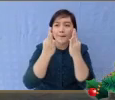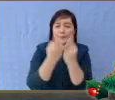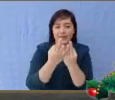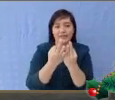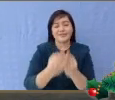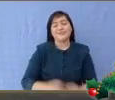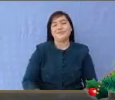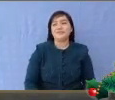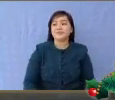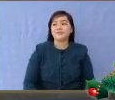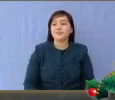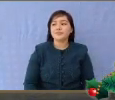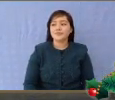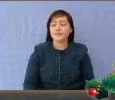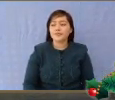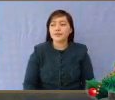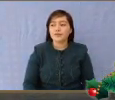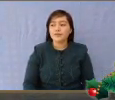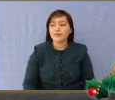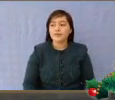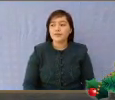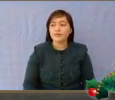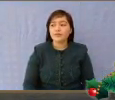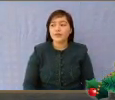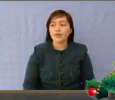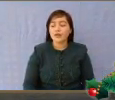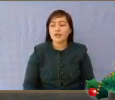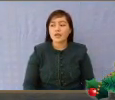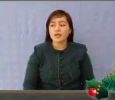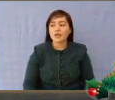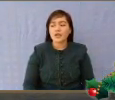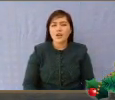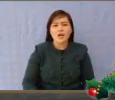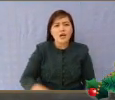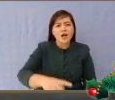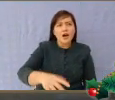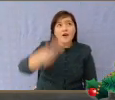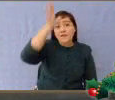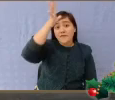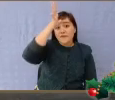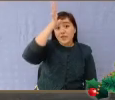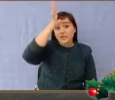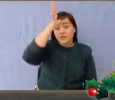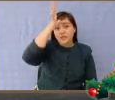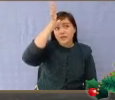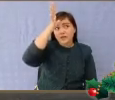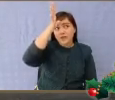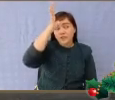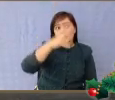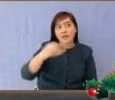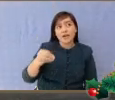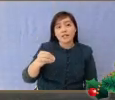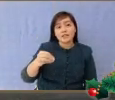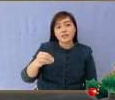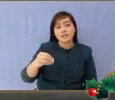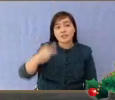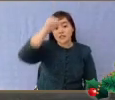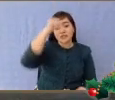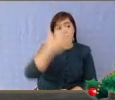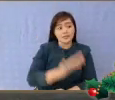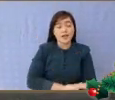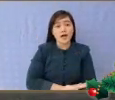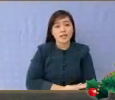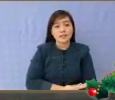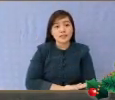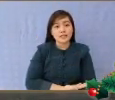ni-require sa trabaho na magpa-swab test. And so, since it is a requirement,